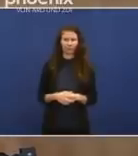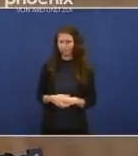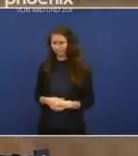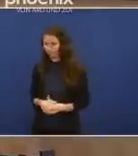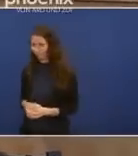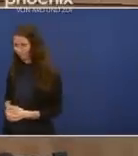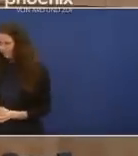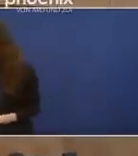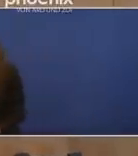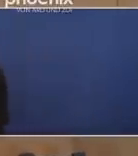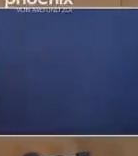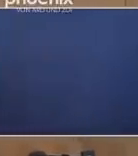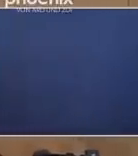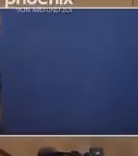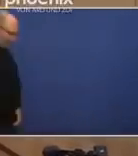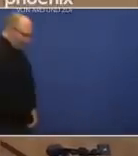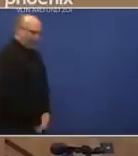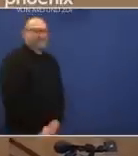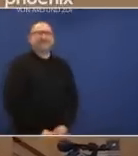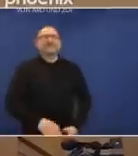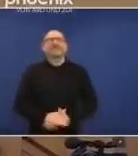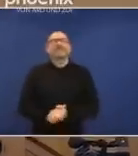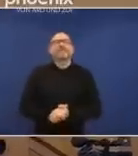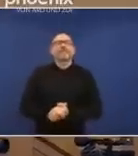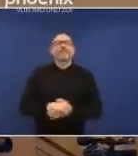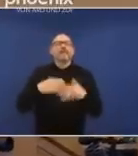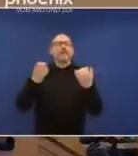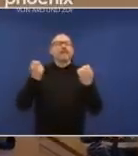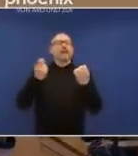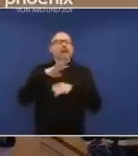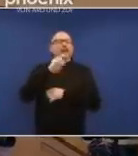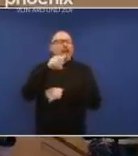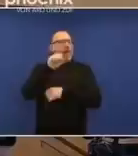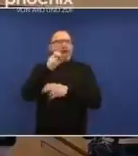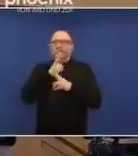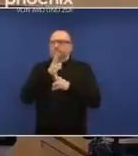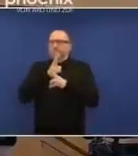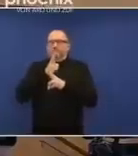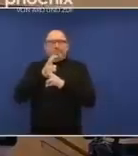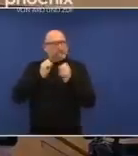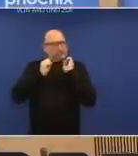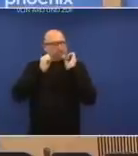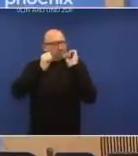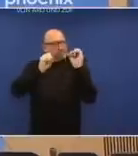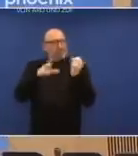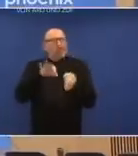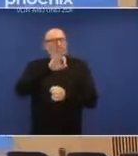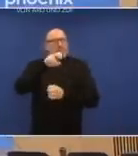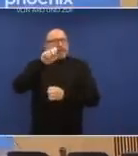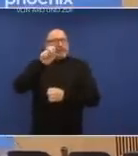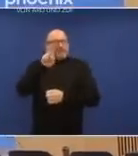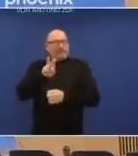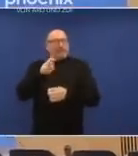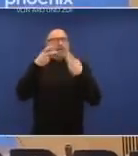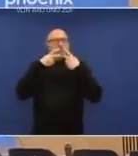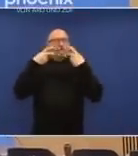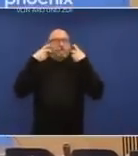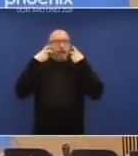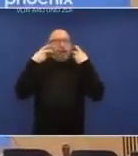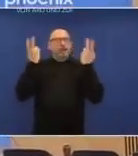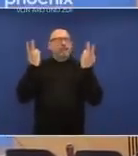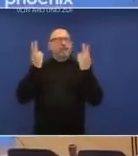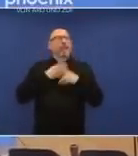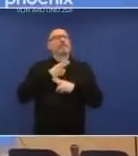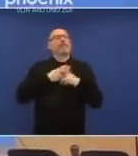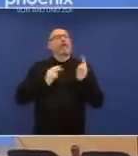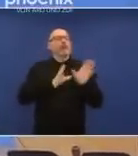Vielen Dank für die Frage. Ohne Zweifel hat sich das BMAS immer dafür eingesetzt, FFP2-Masken an vulnerable